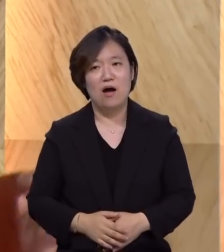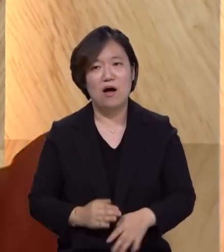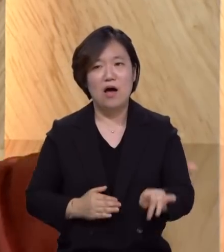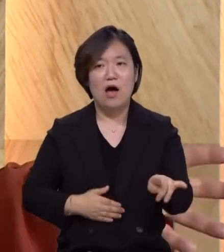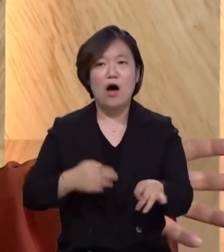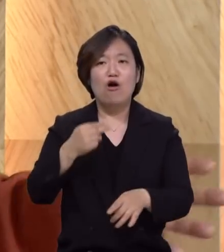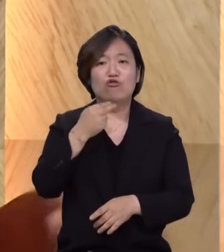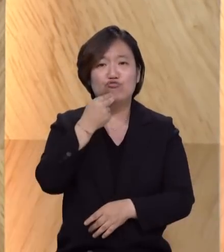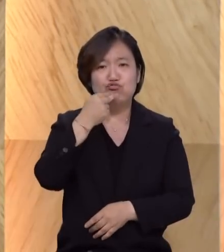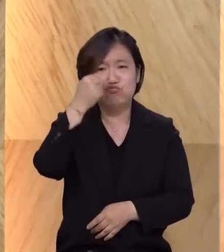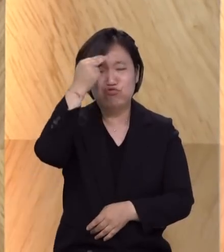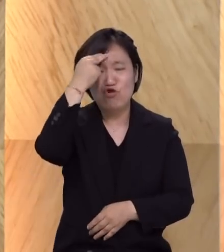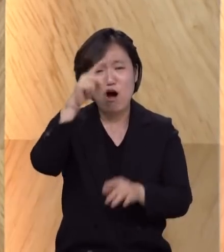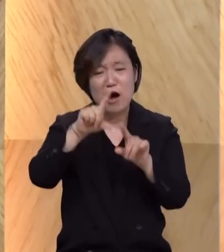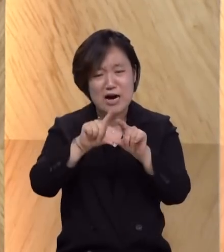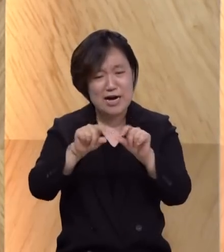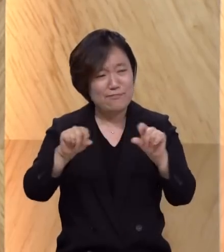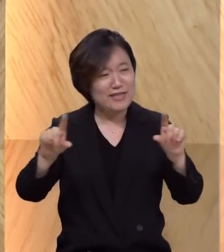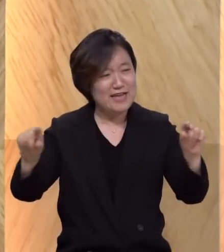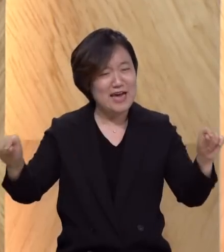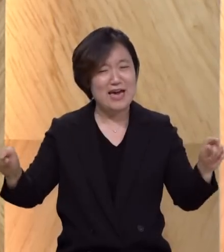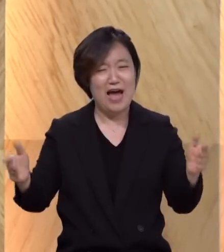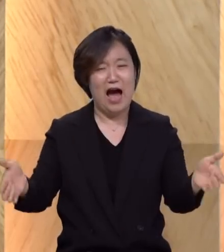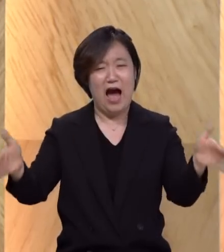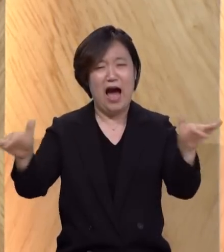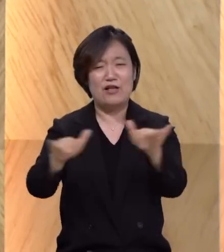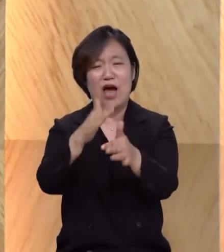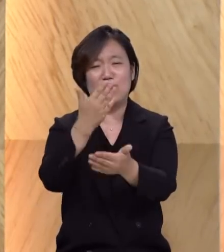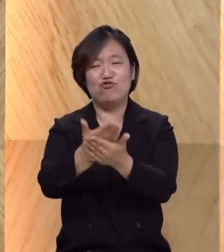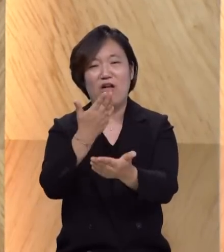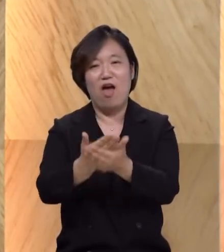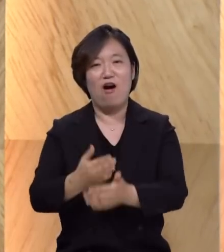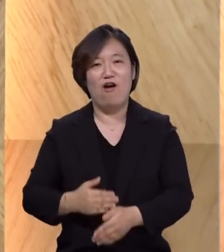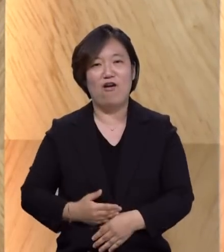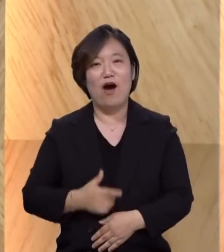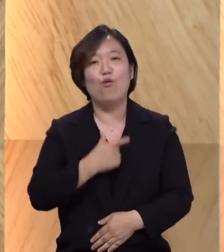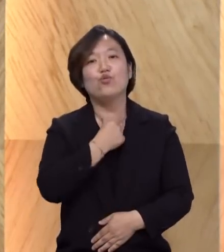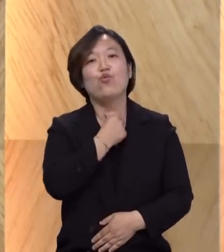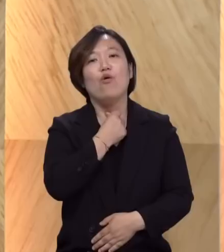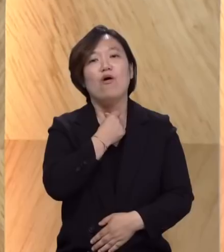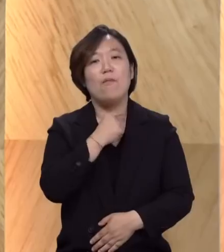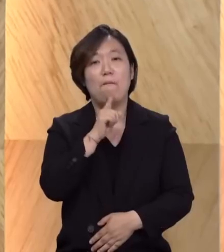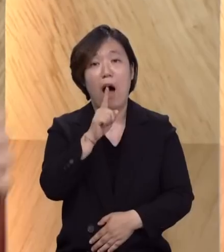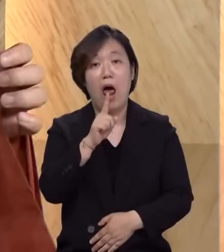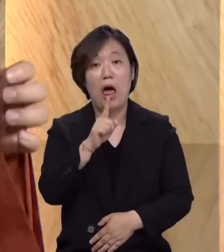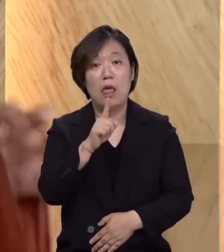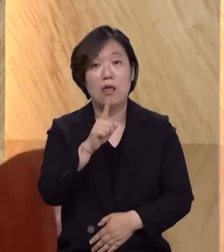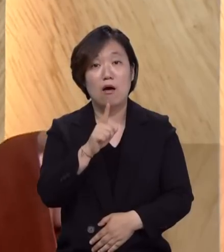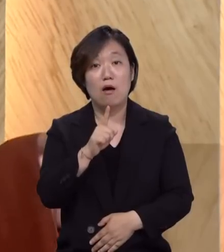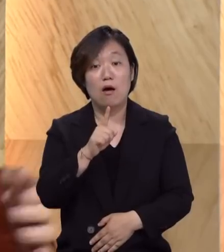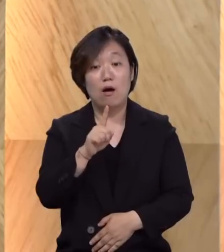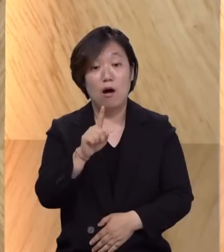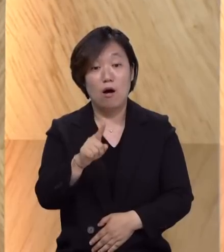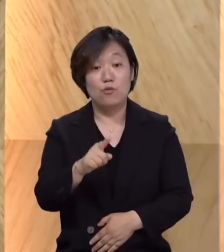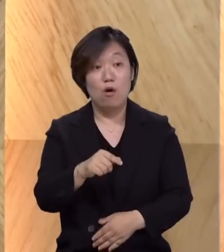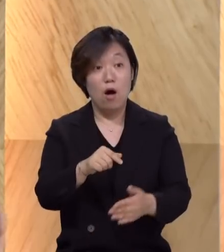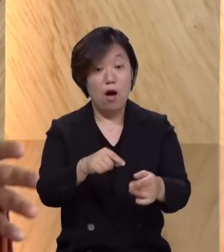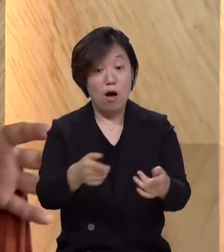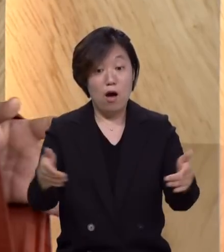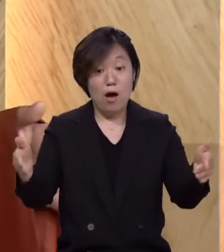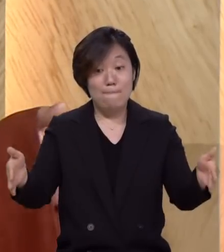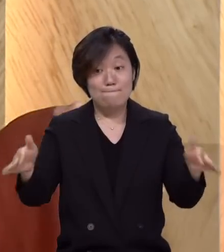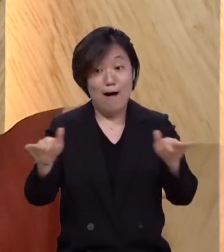한판 떡하니 뚝딱 나오거라 하고 소원을 빌었더니 눈앞에 짠하고